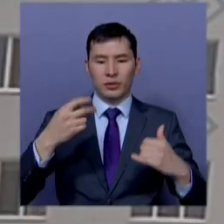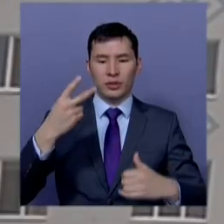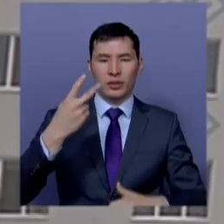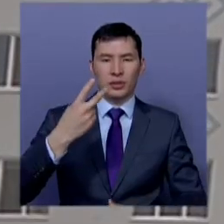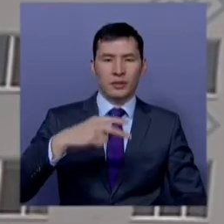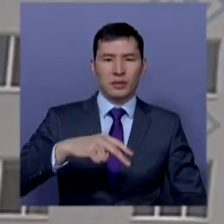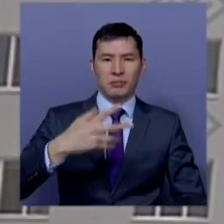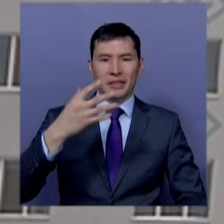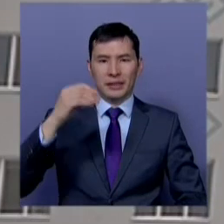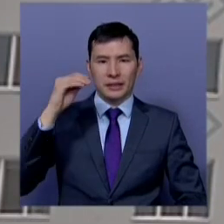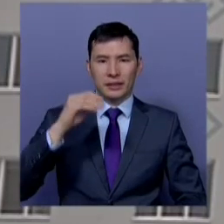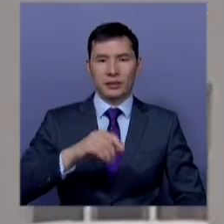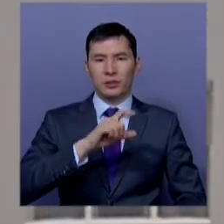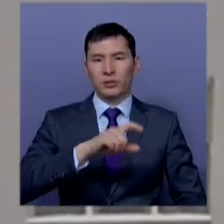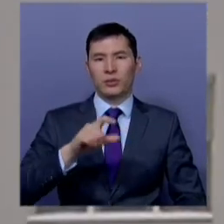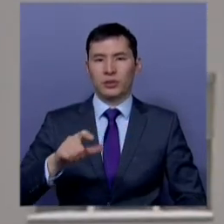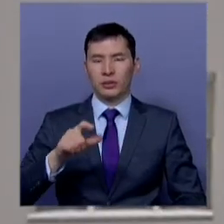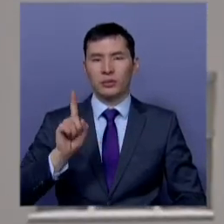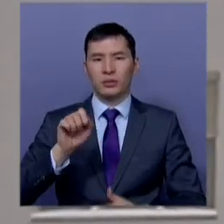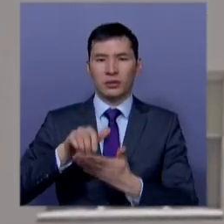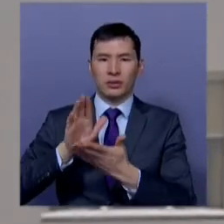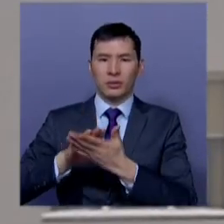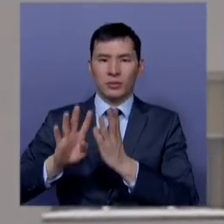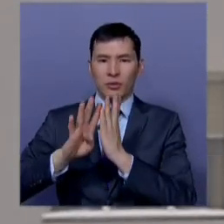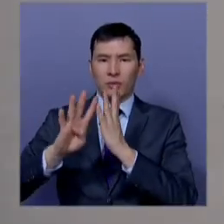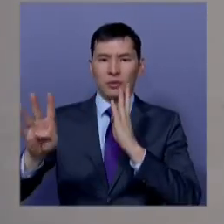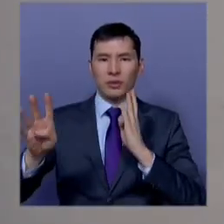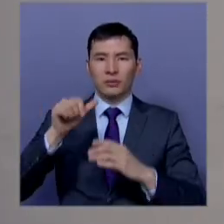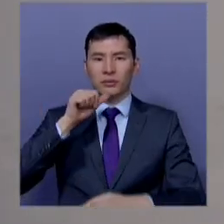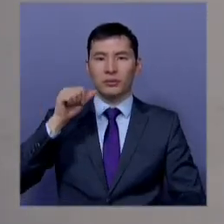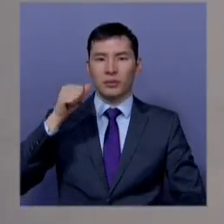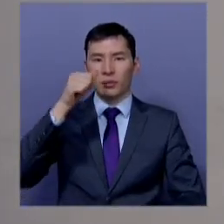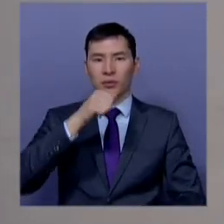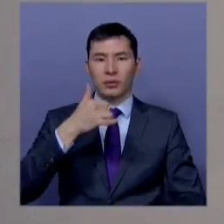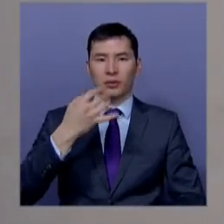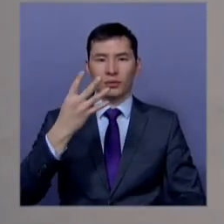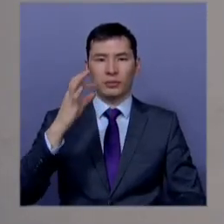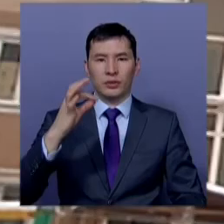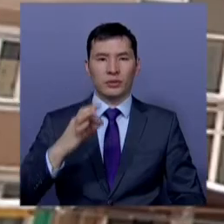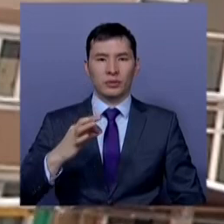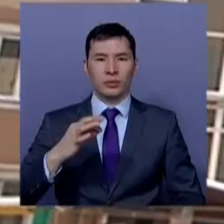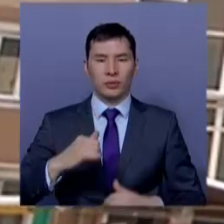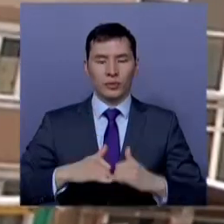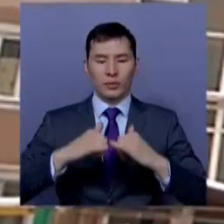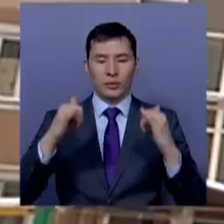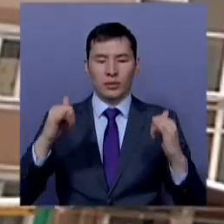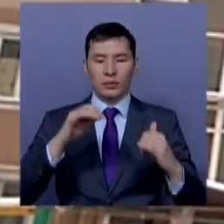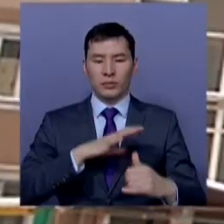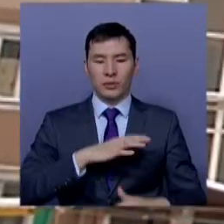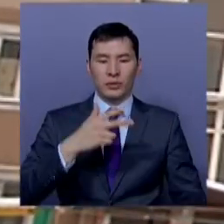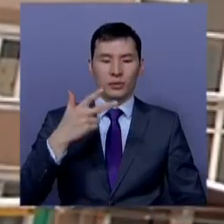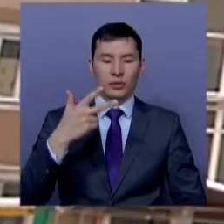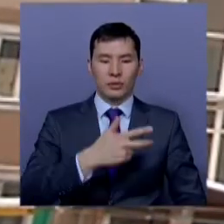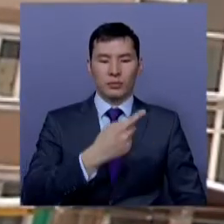25533 азамат баспана кезегінде тұр. Бұл көрсеткіш өткен жылмен салыстырғанда 4.5000 адамға көп. Былтыр 3162